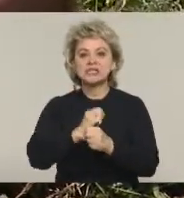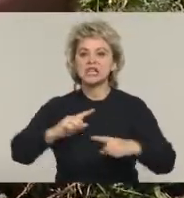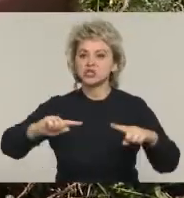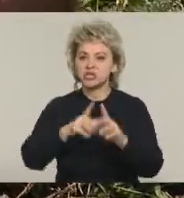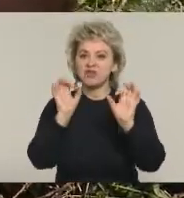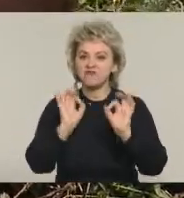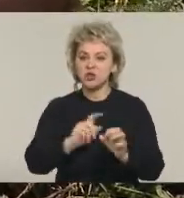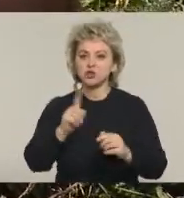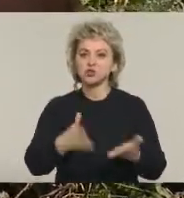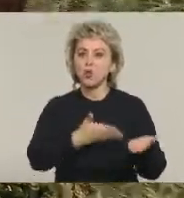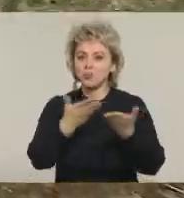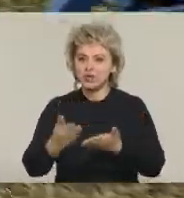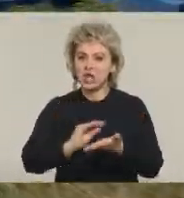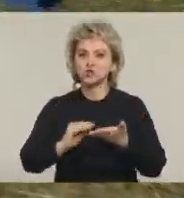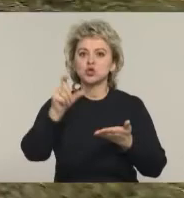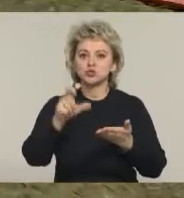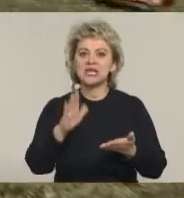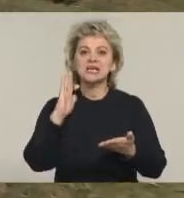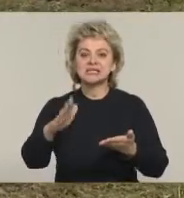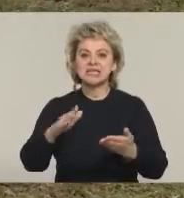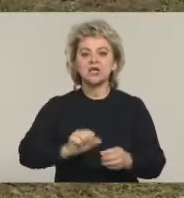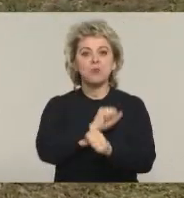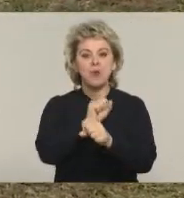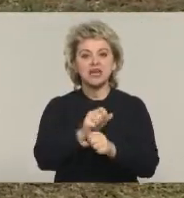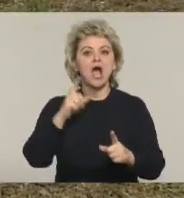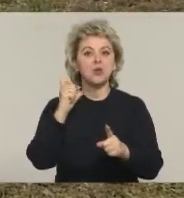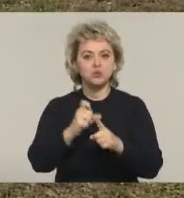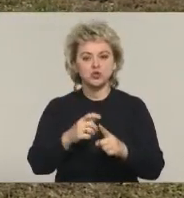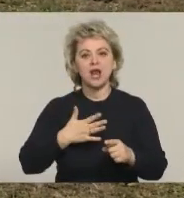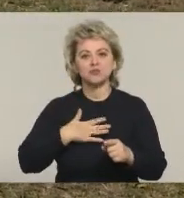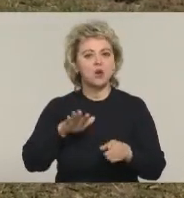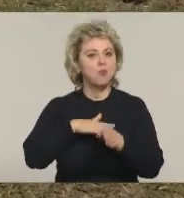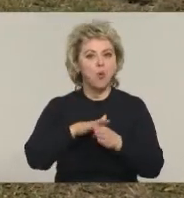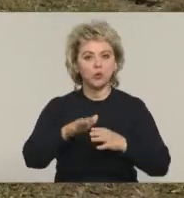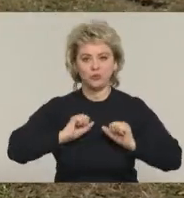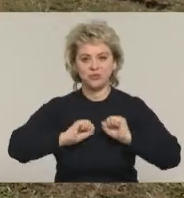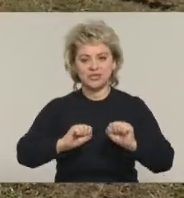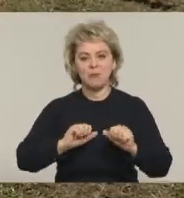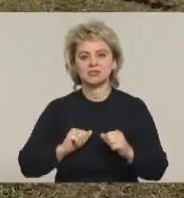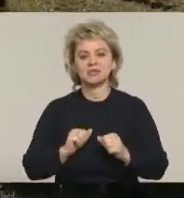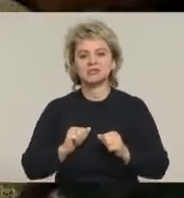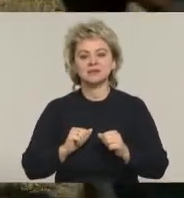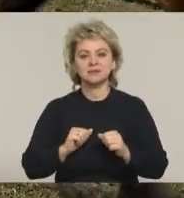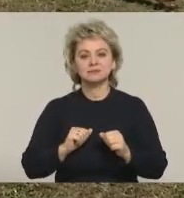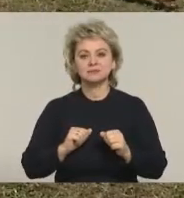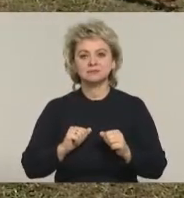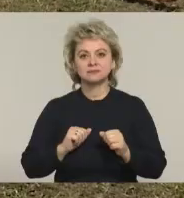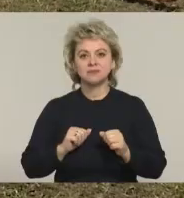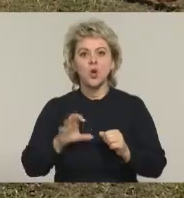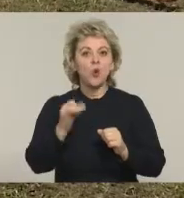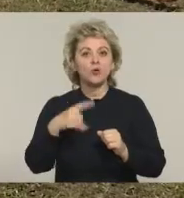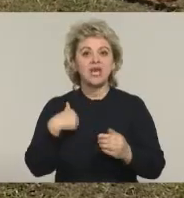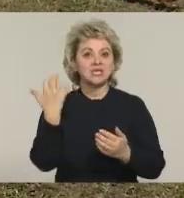технически верно, что предложили журналисту стать барьером и обещали мне полную безопасность. Ой, я